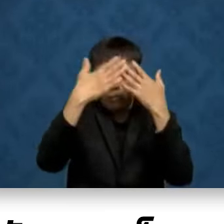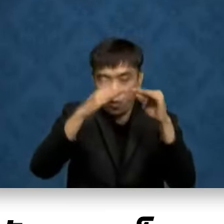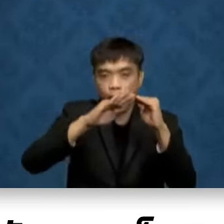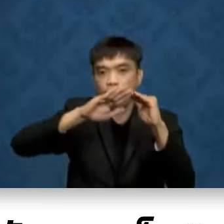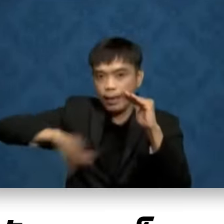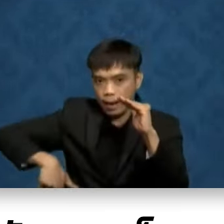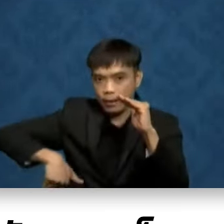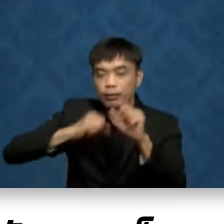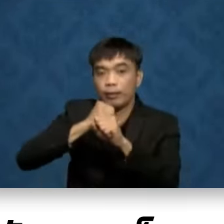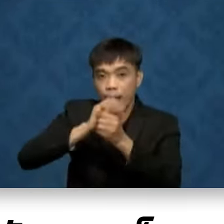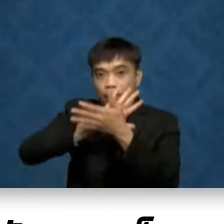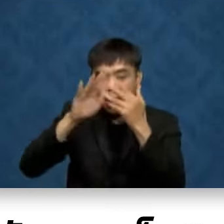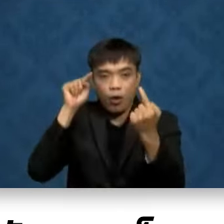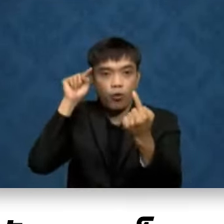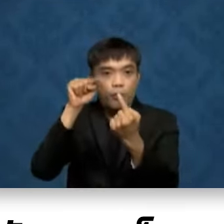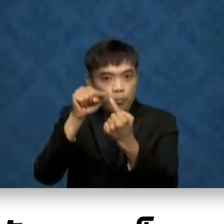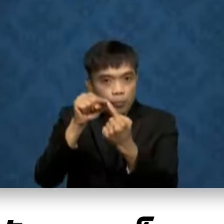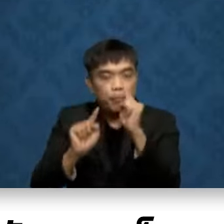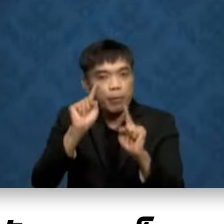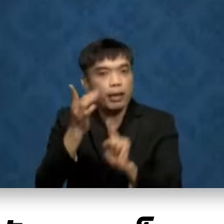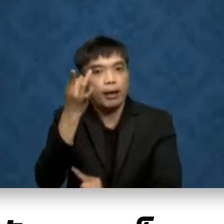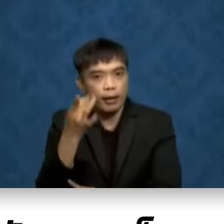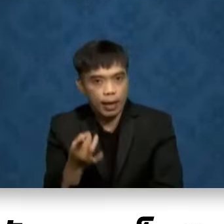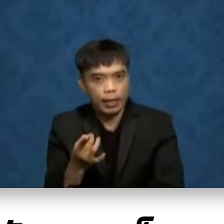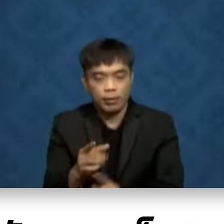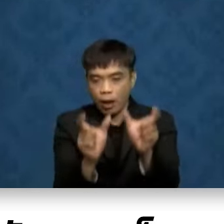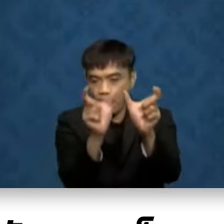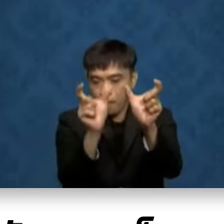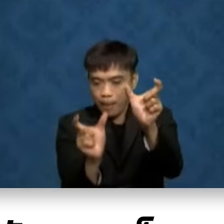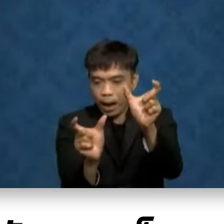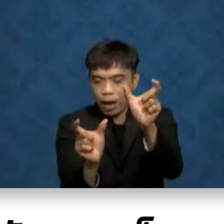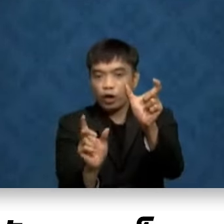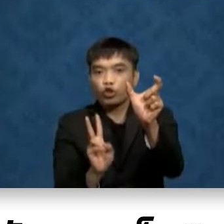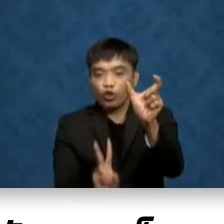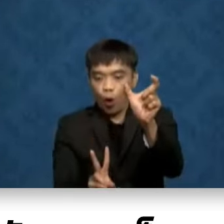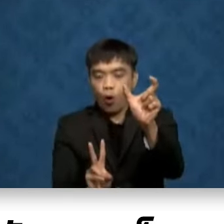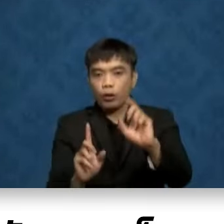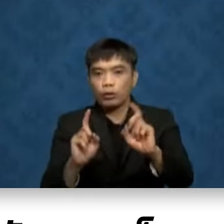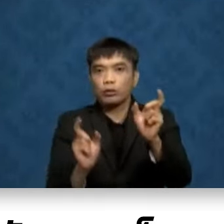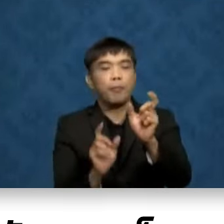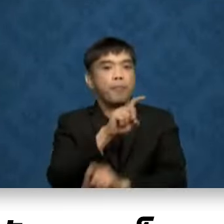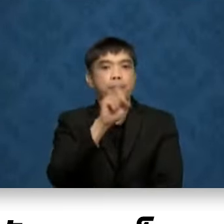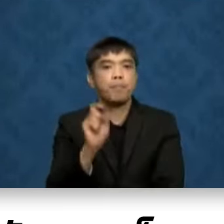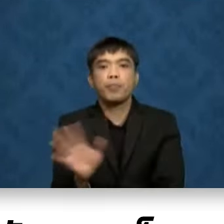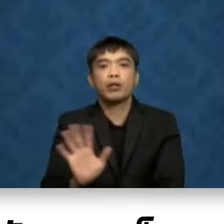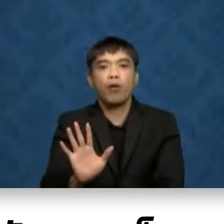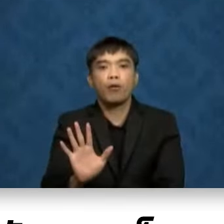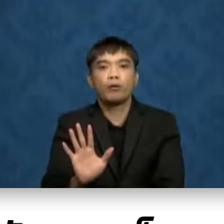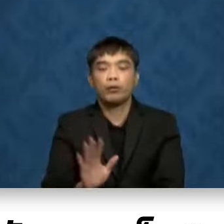านแอปพลิเคชันทางรัฐค่ะโดยจะเปิดให้ลงทะเบียนนะคะตั้งแต่เวลา8นาฬิกาของวันพรุ่